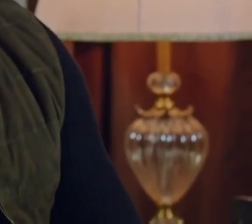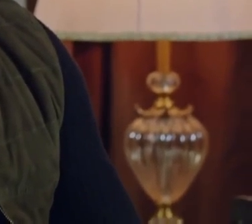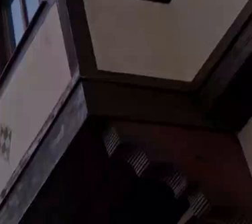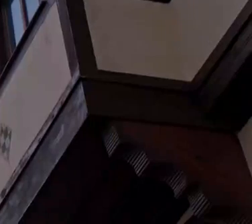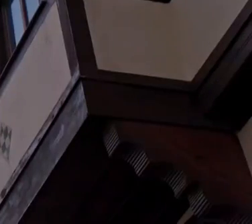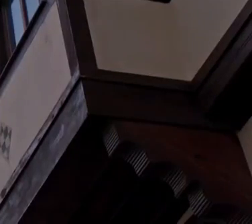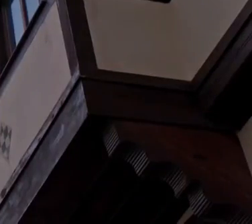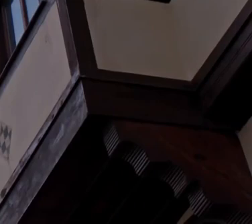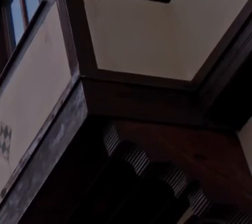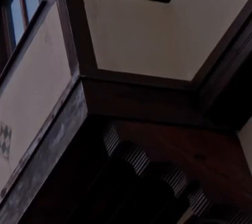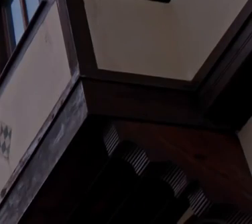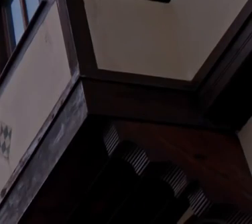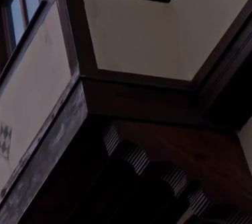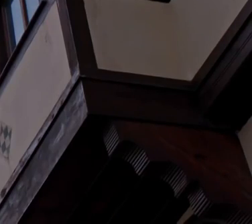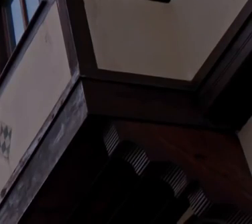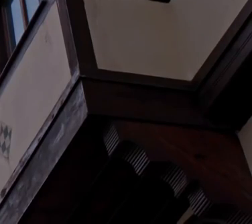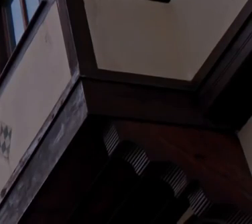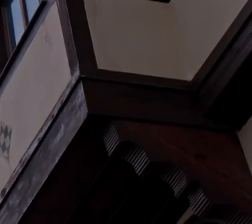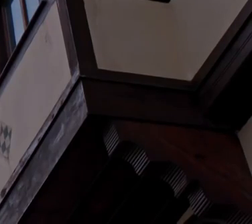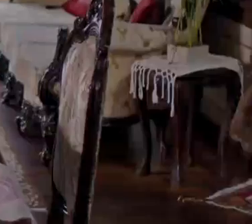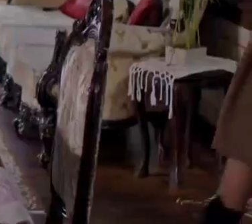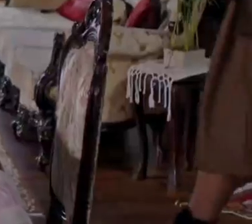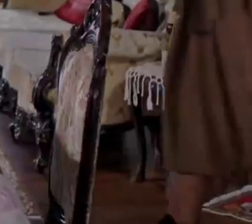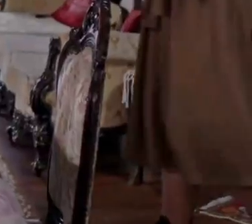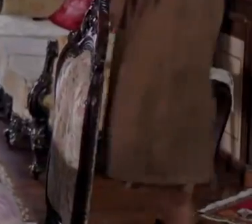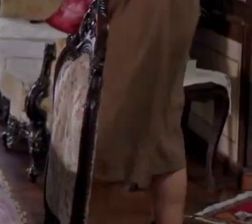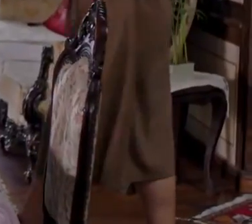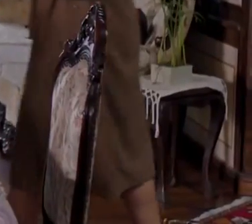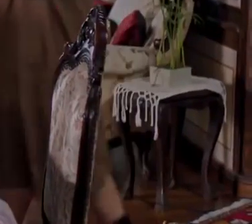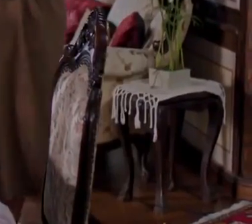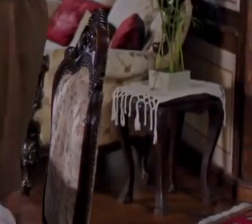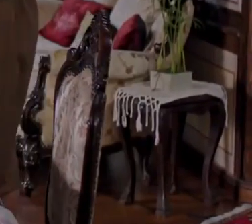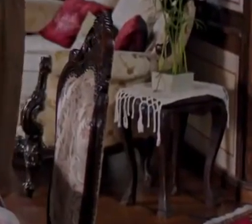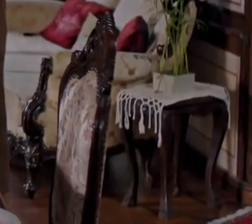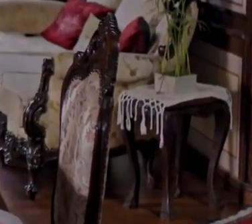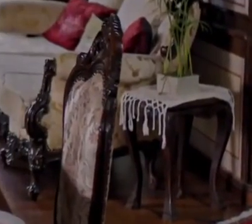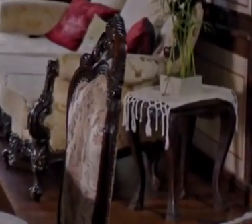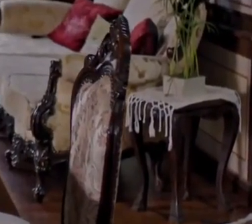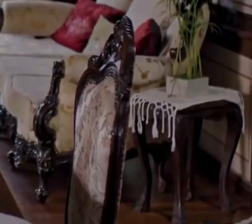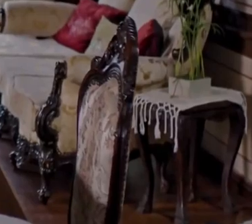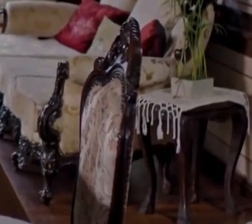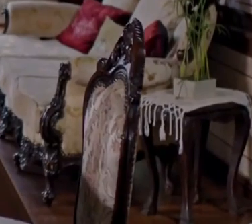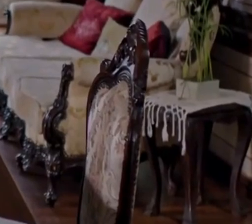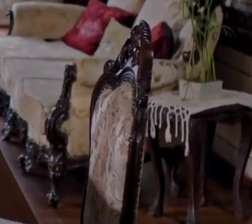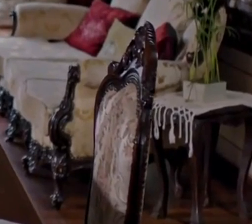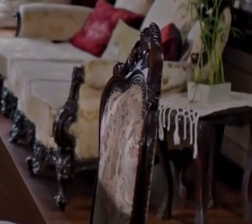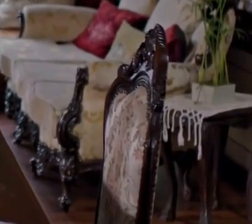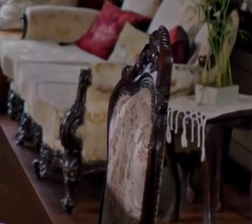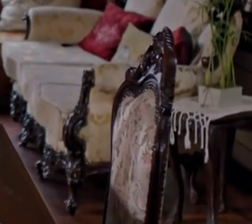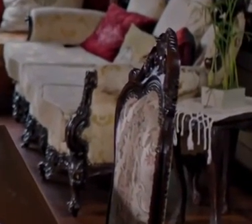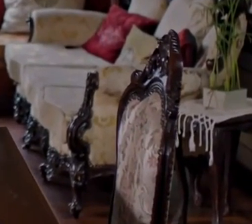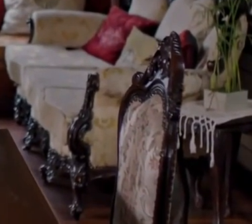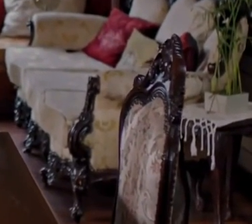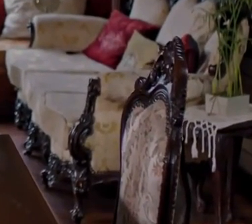Gündüz vakti dışarıda Necder'in konağı. Alev salonda kahvaltısını eden Arda'nın yanına geldi. Yüzünde hafif muzip